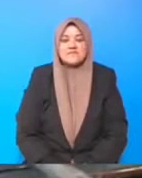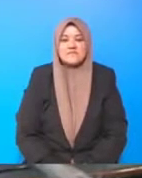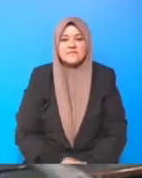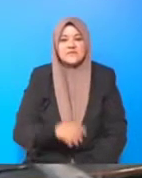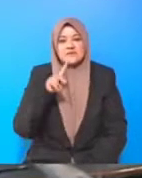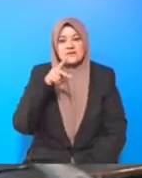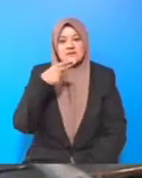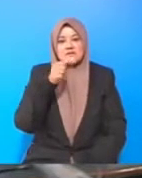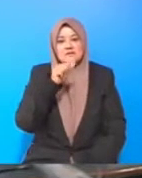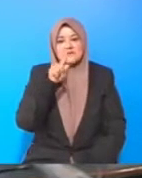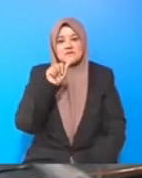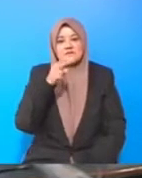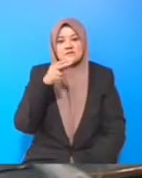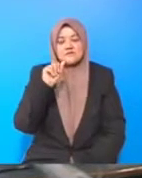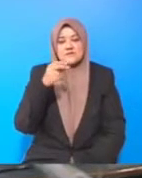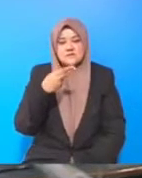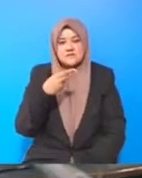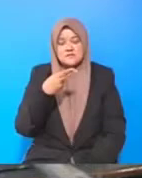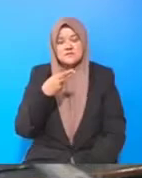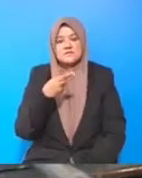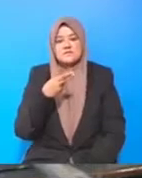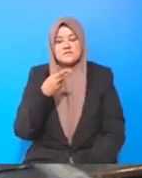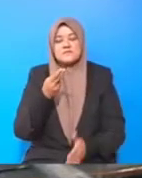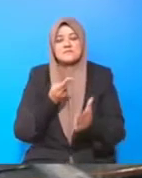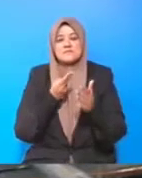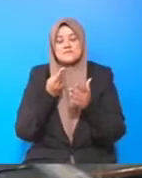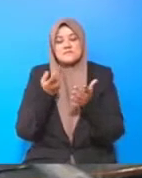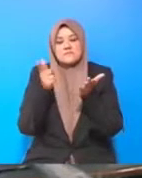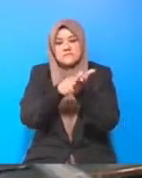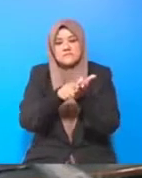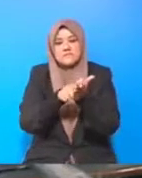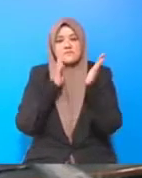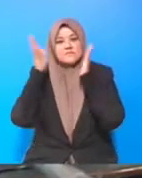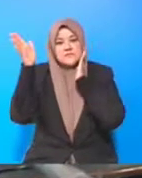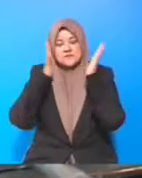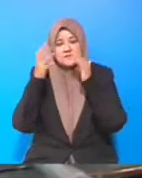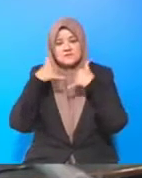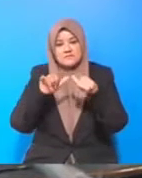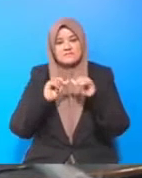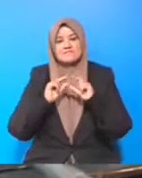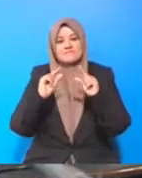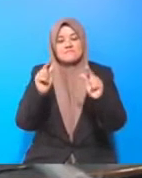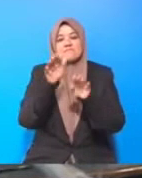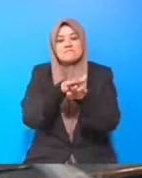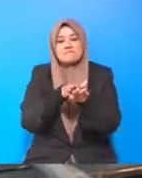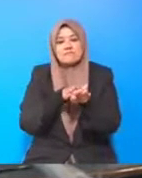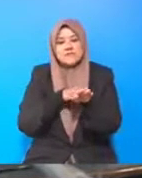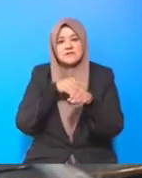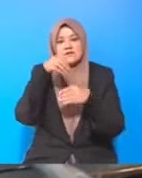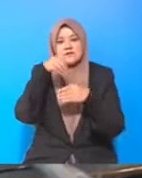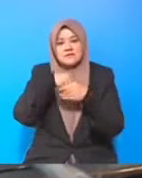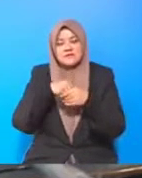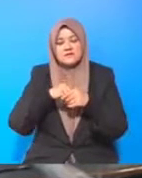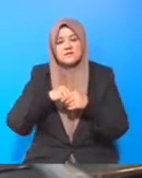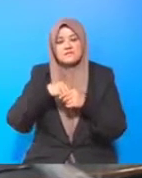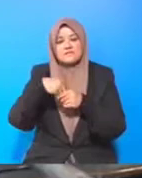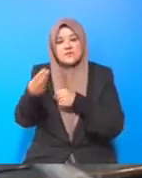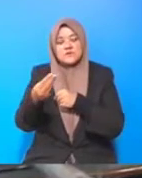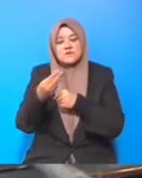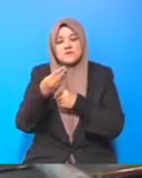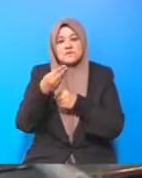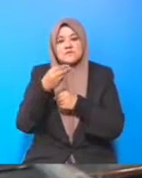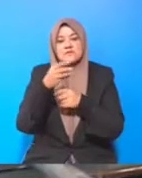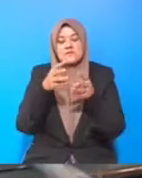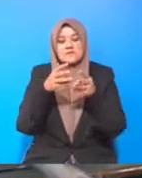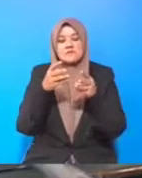Khasanah research Institute juga melaporkan bahwa merisiel masih bergerak perlahan dalam pengeluaran